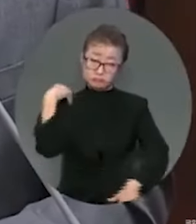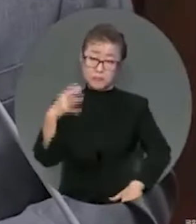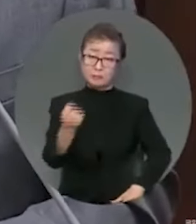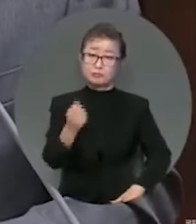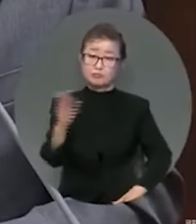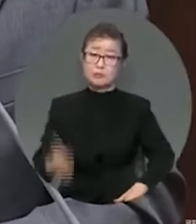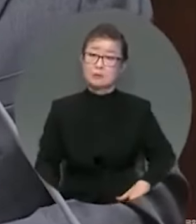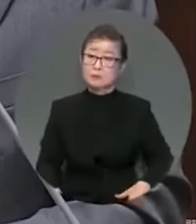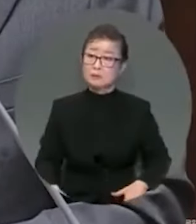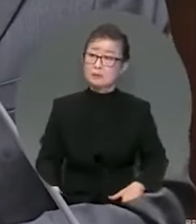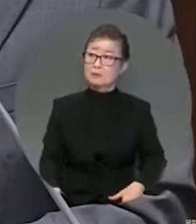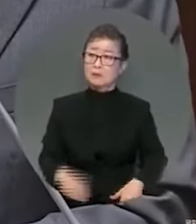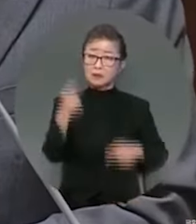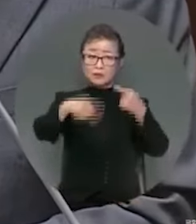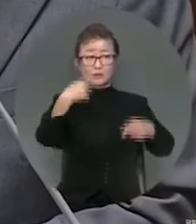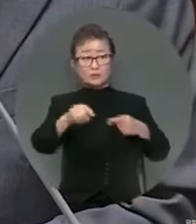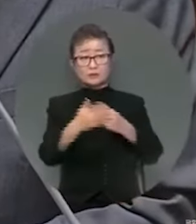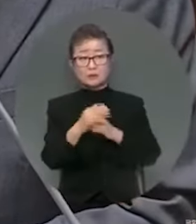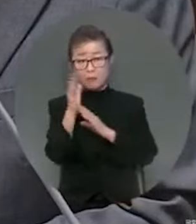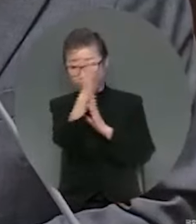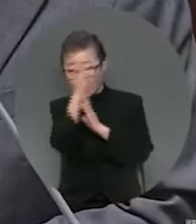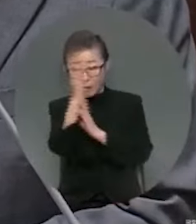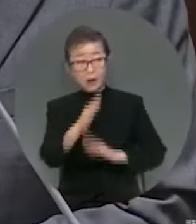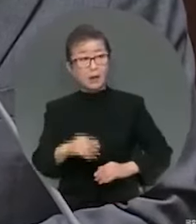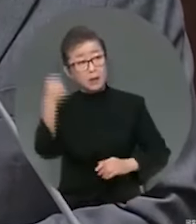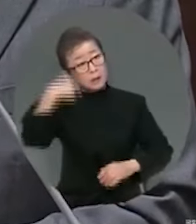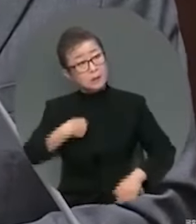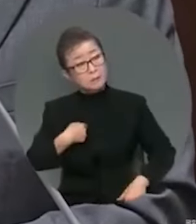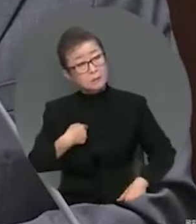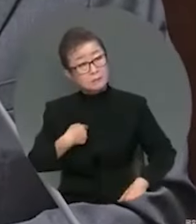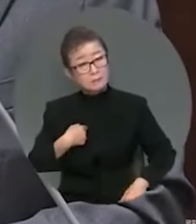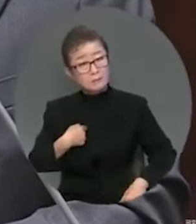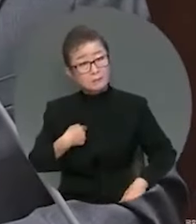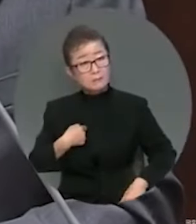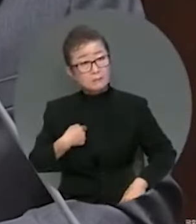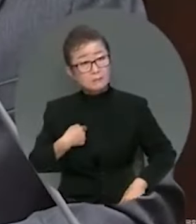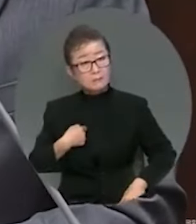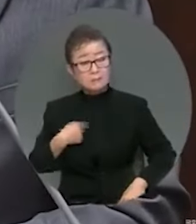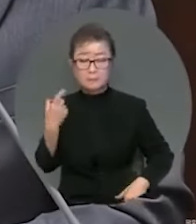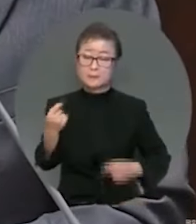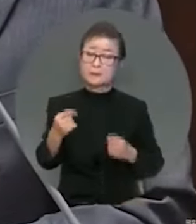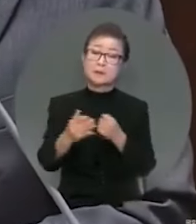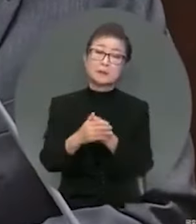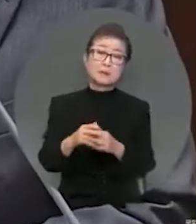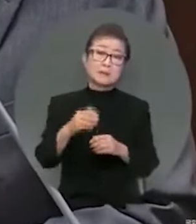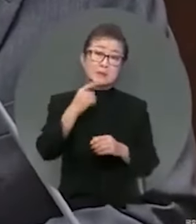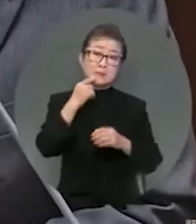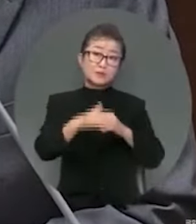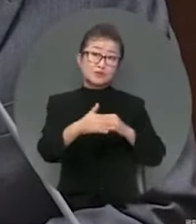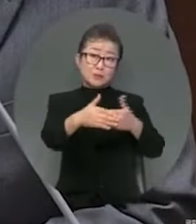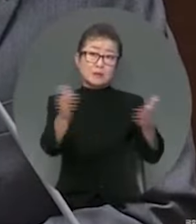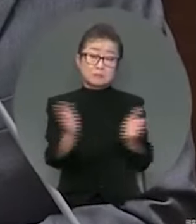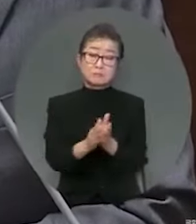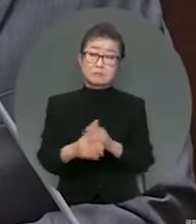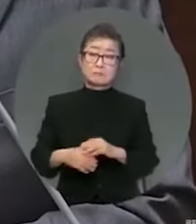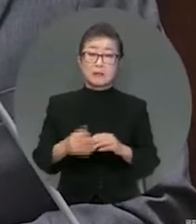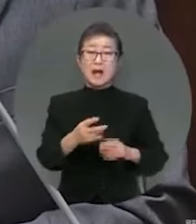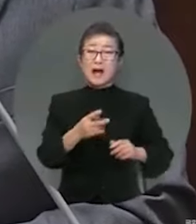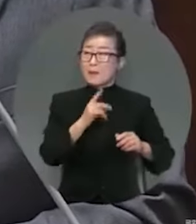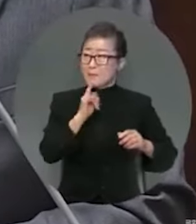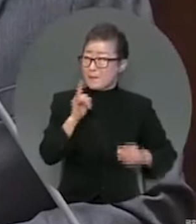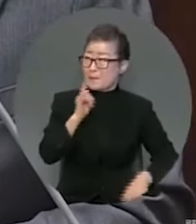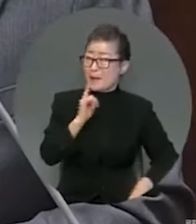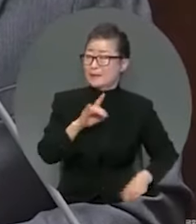것입니까? 민주당이 대통령 탄핵을 운운하면서도 탄핵 소추안을 정식으로 발의하지 않고 있어요. 그 이유는